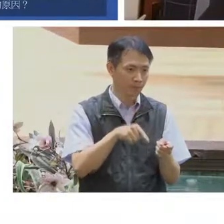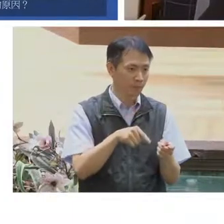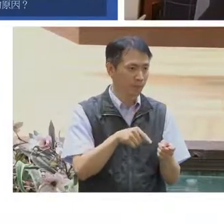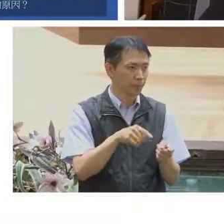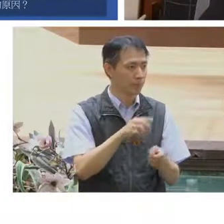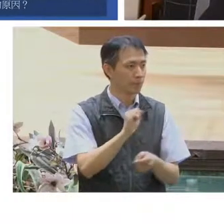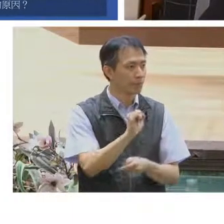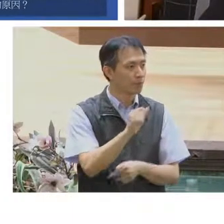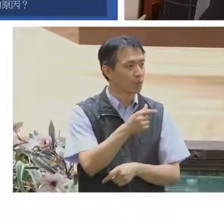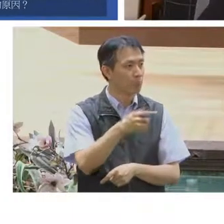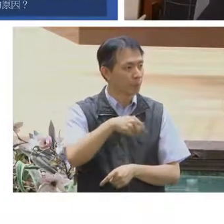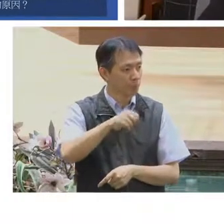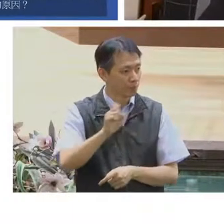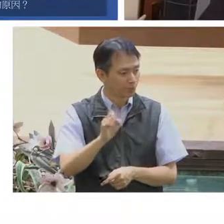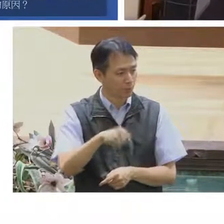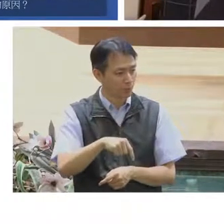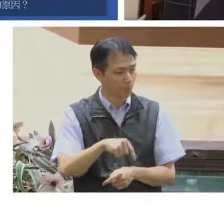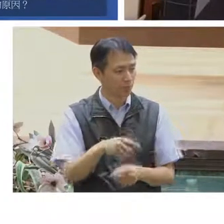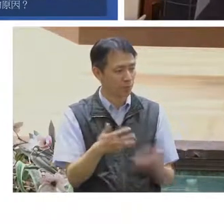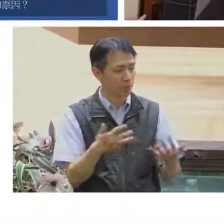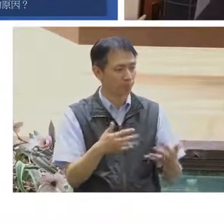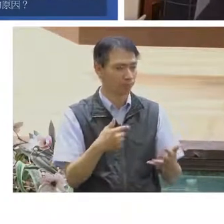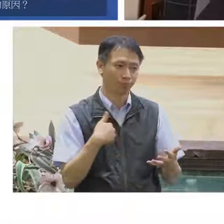LGBT 这个组织的发起人。